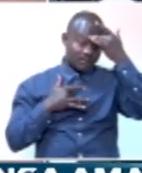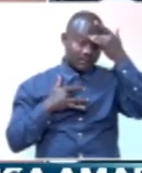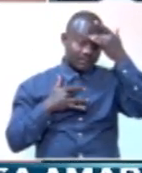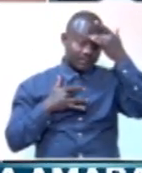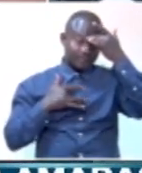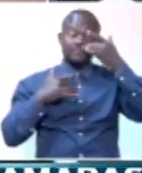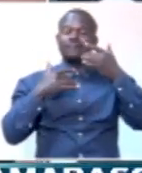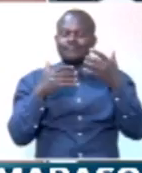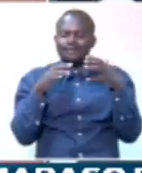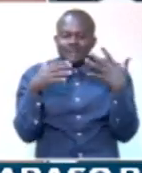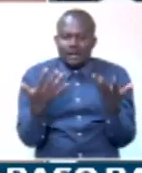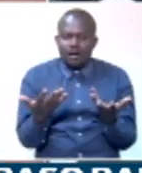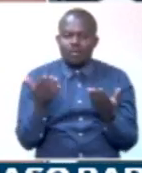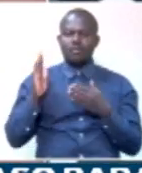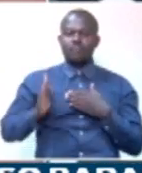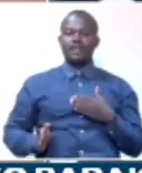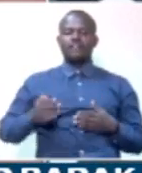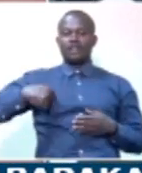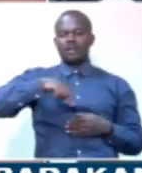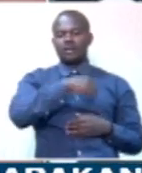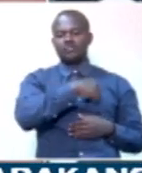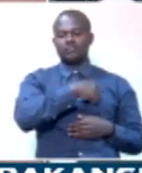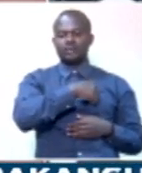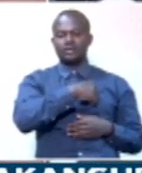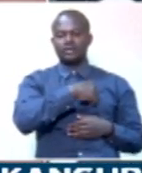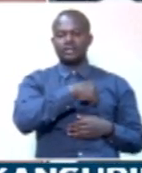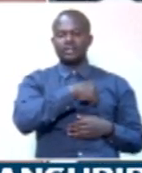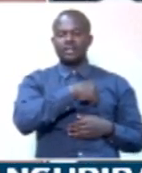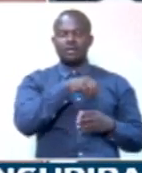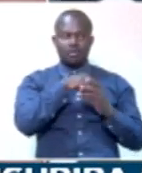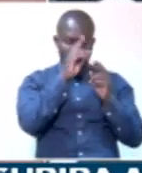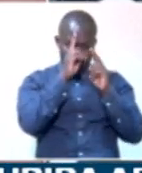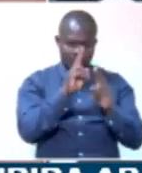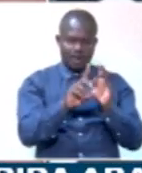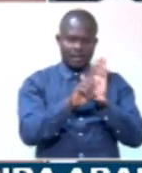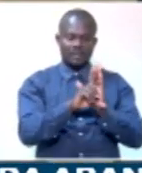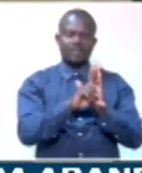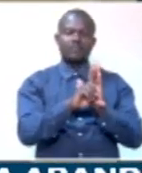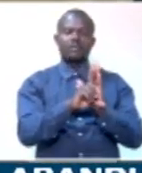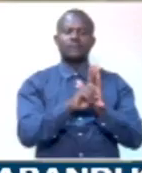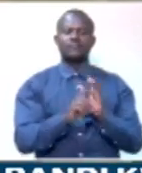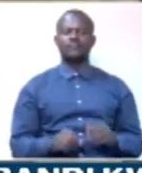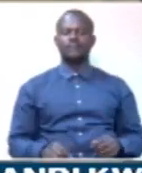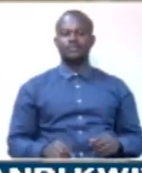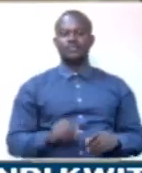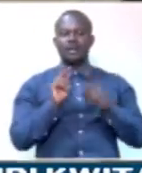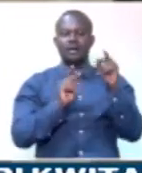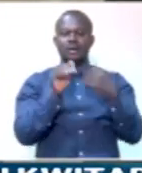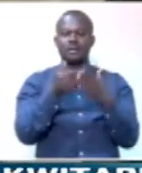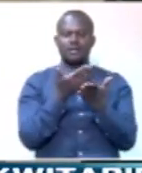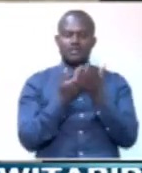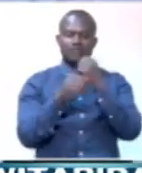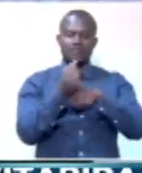Biraterwa n'imyitwarire. Imyitwarire ya buri wese mu gusangira izo nshingano. Abaturage basaba ko ibikorwa byo